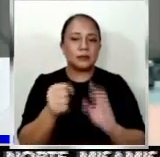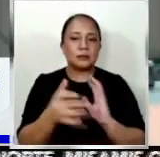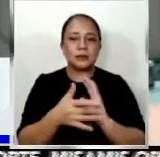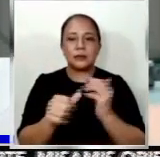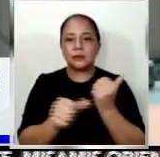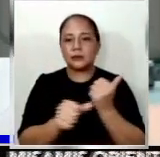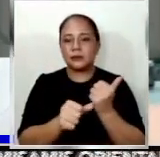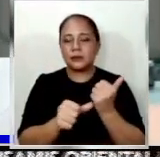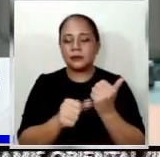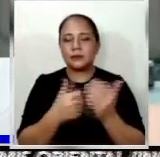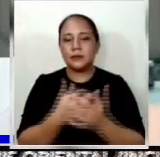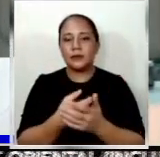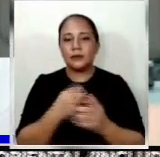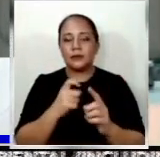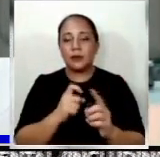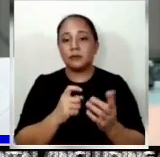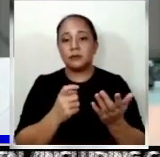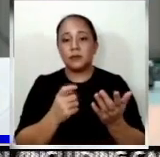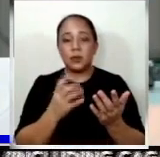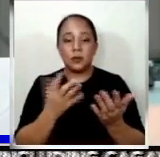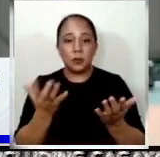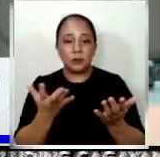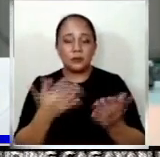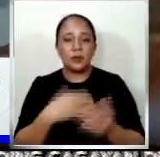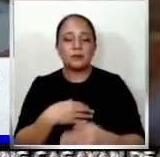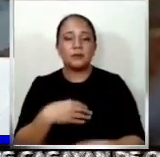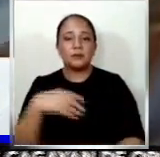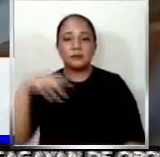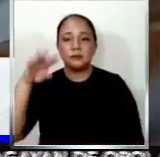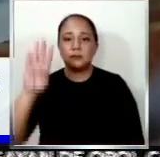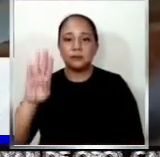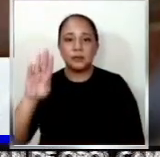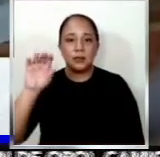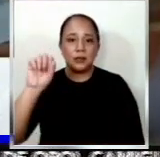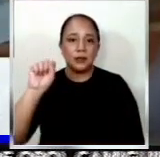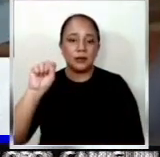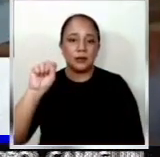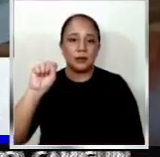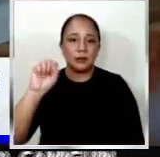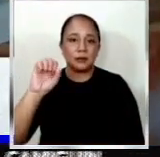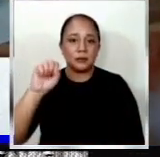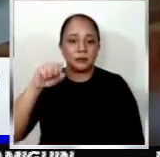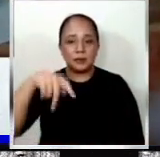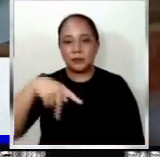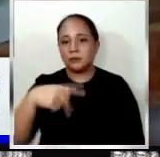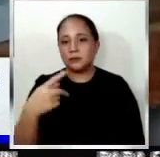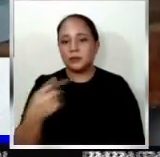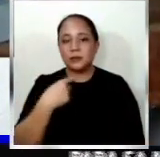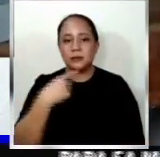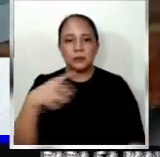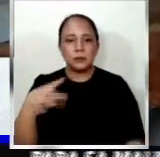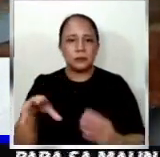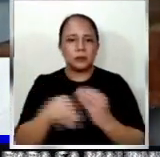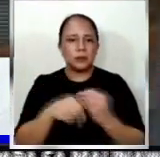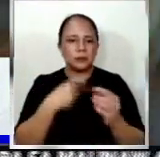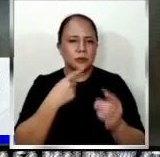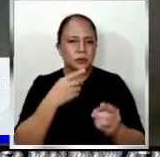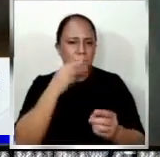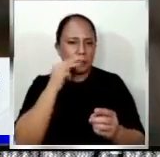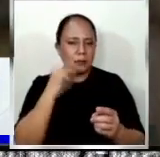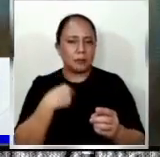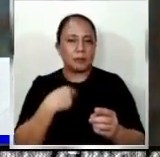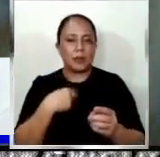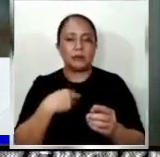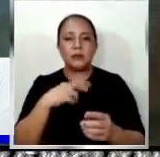ng ating pong Bangko Sentral ng Pilipinas. Dagdag pa ni Pacquiao, gumamit ang Starpay ng mga remittance companies kaya